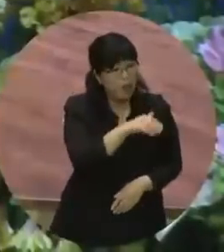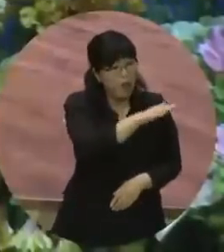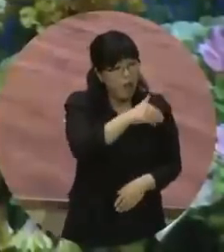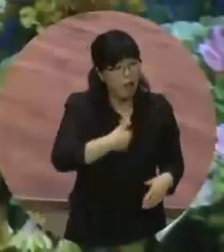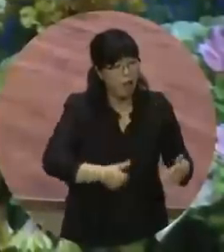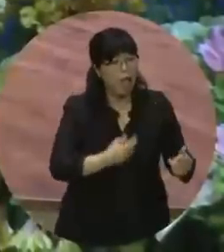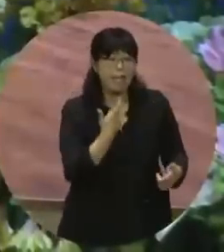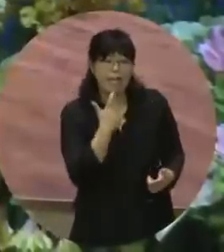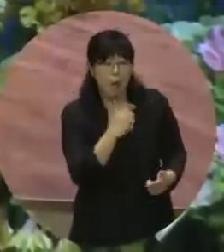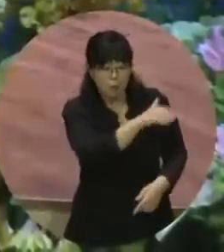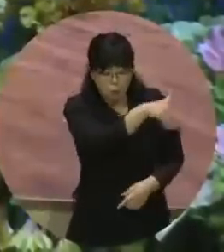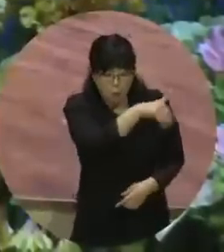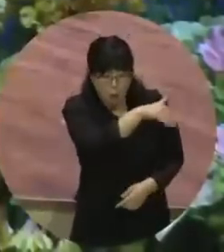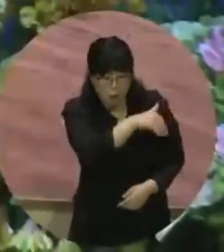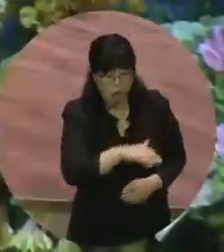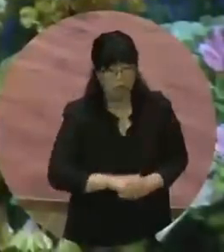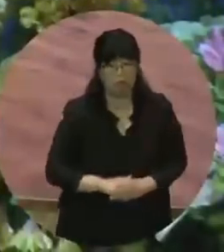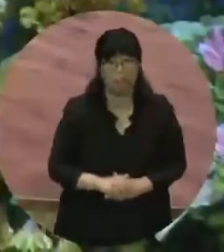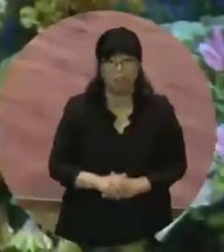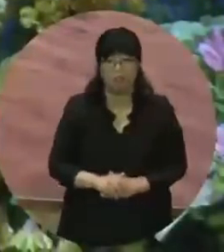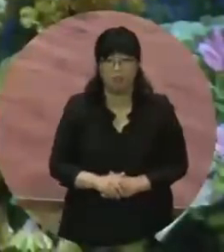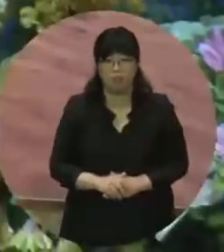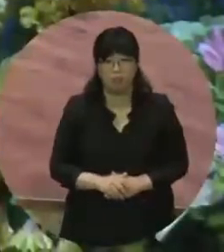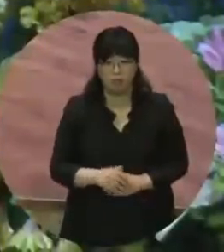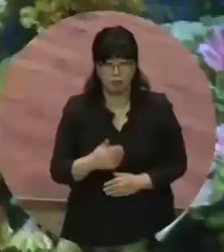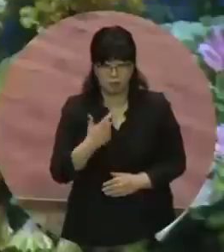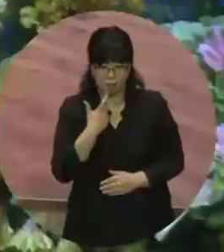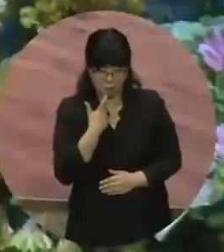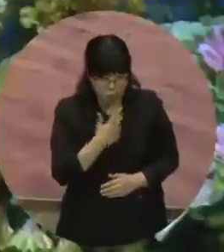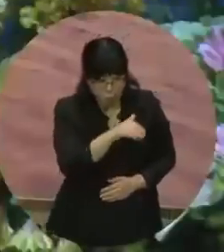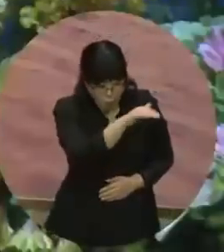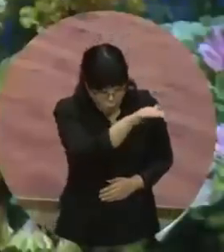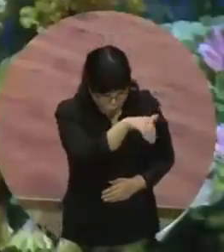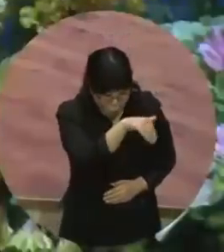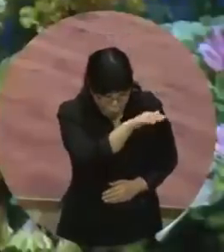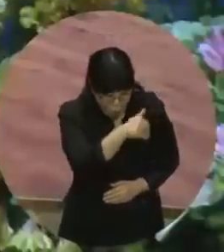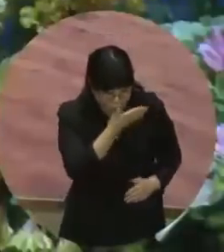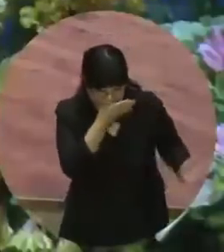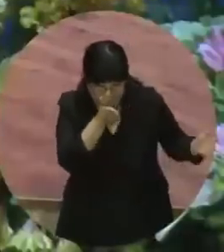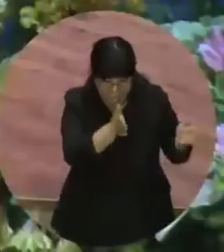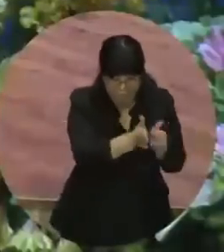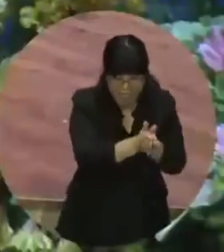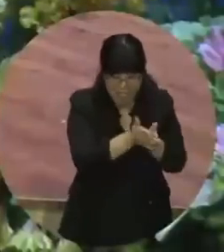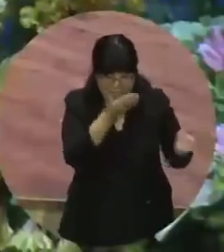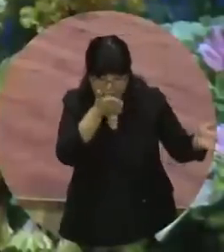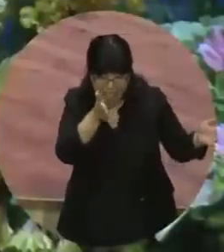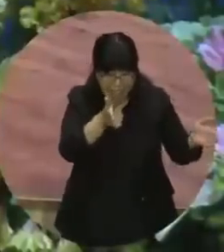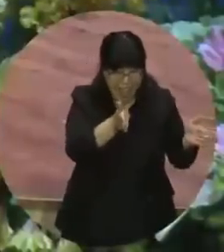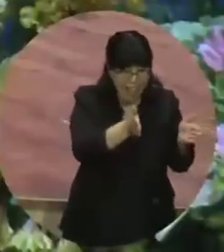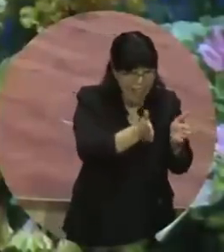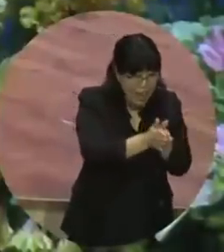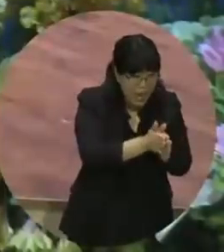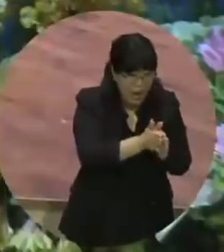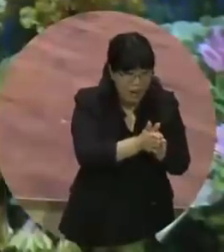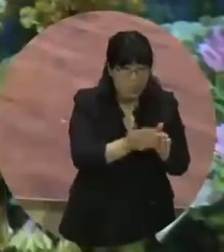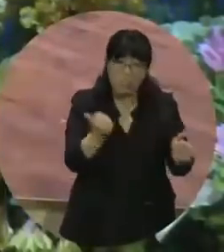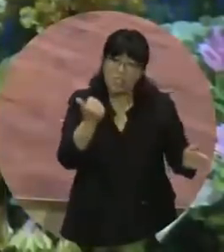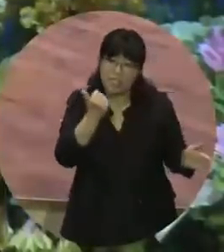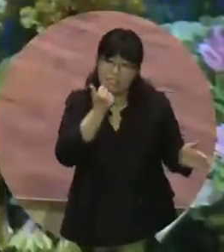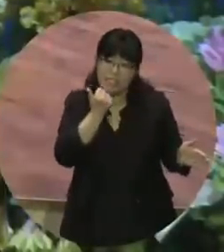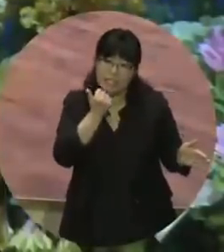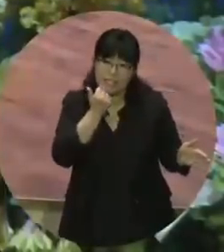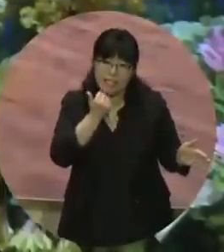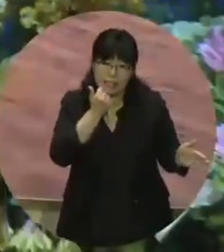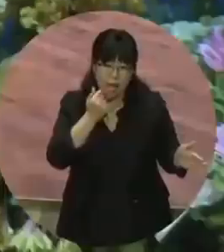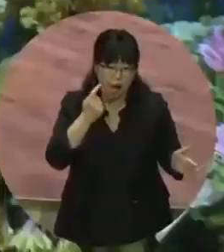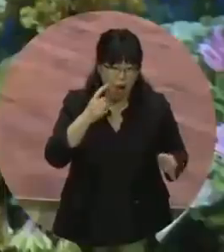6절로 29절에 보면 리브가가 아들 야곱과 공모해가지고 이삭을 속이고 이제 장자의